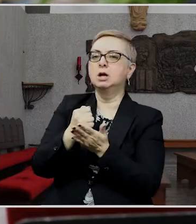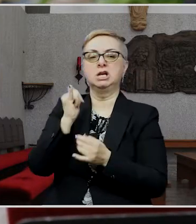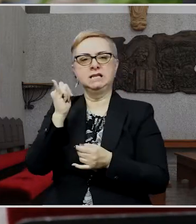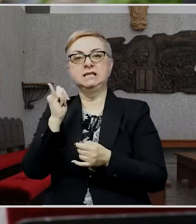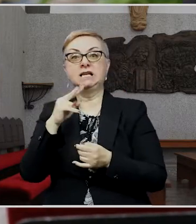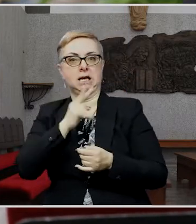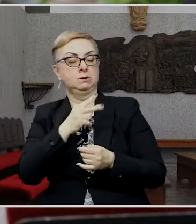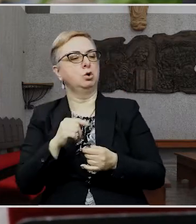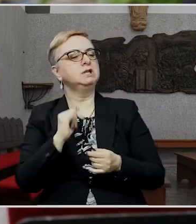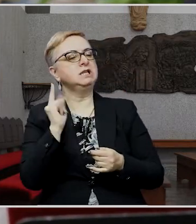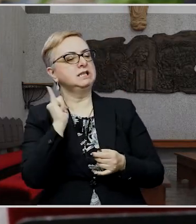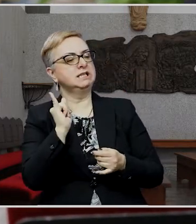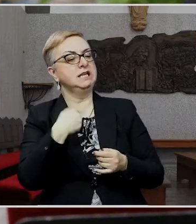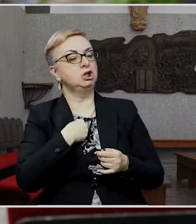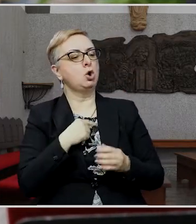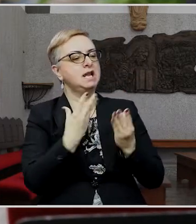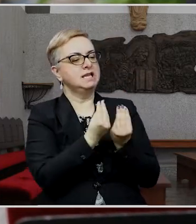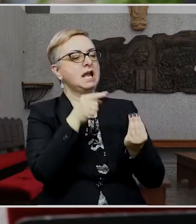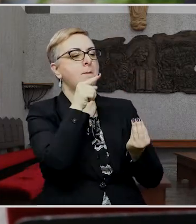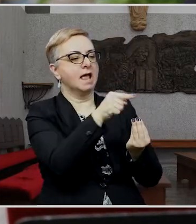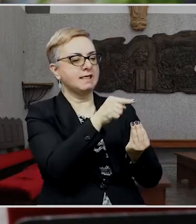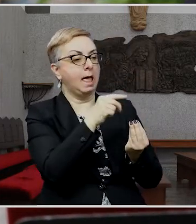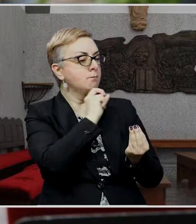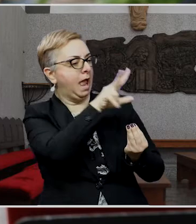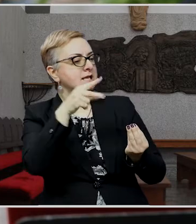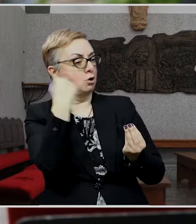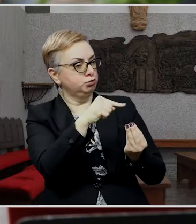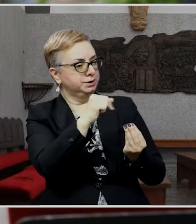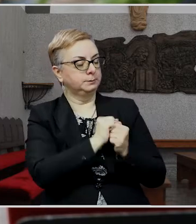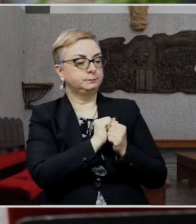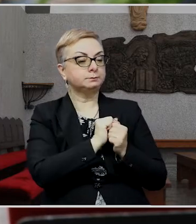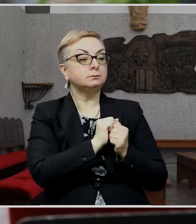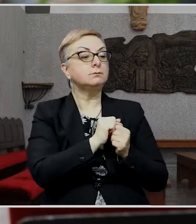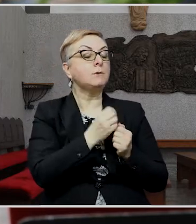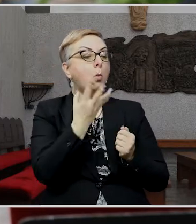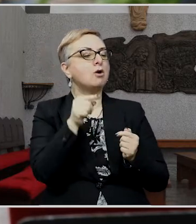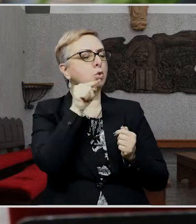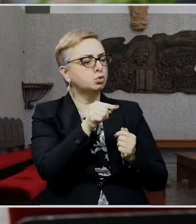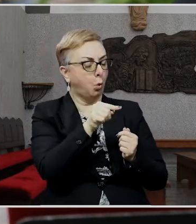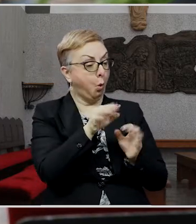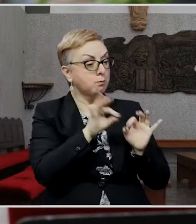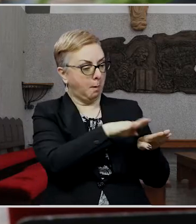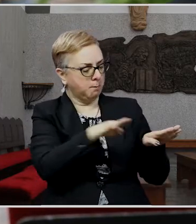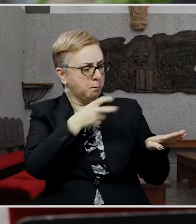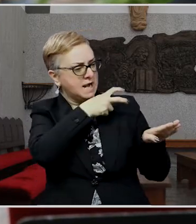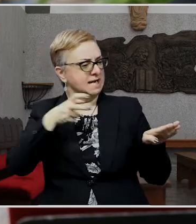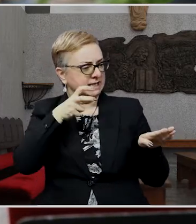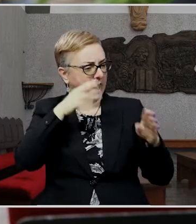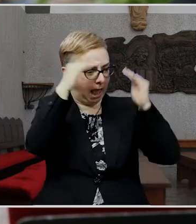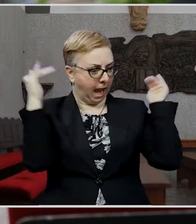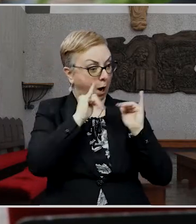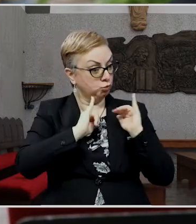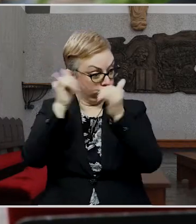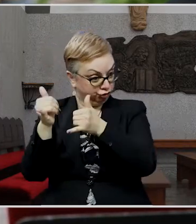è questo è il segno che io ti ho inviato quando avrai fatto uscire il popolo